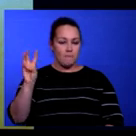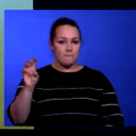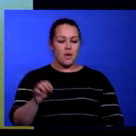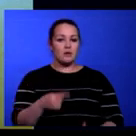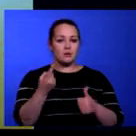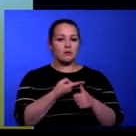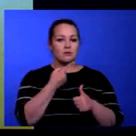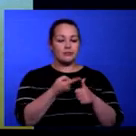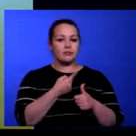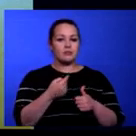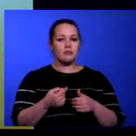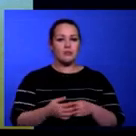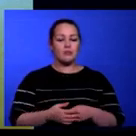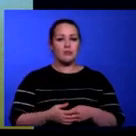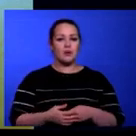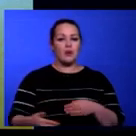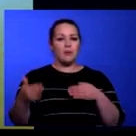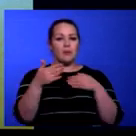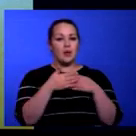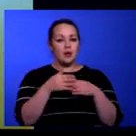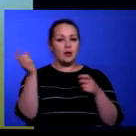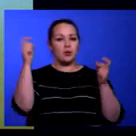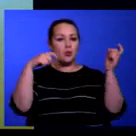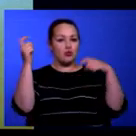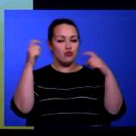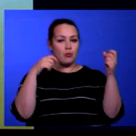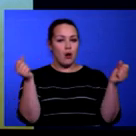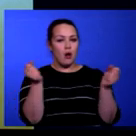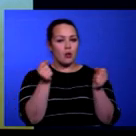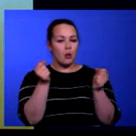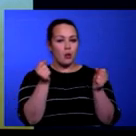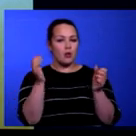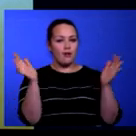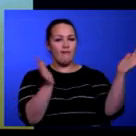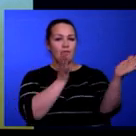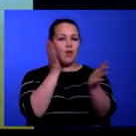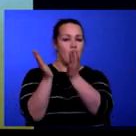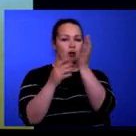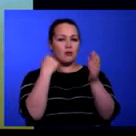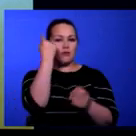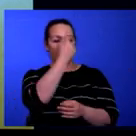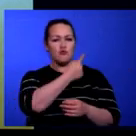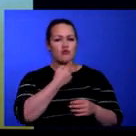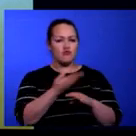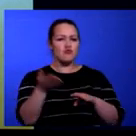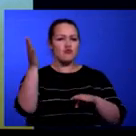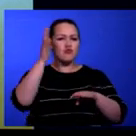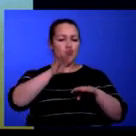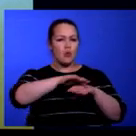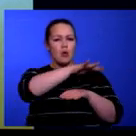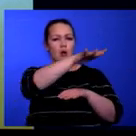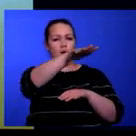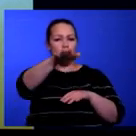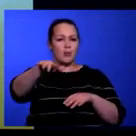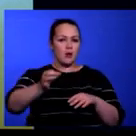перед дождем холодный ветер дует в лицо тяжелый облака плывут над